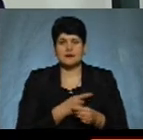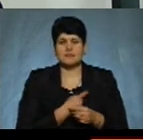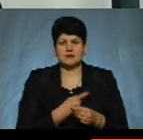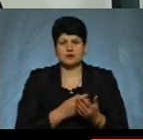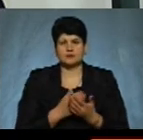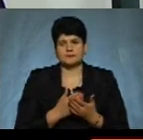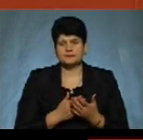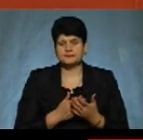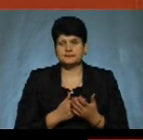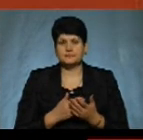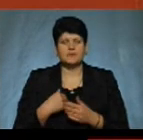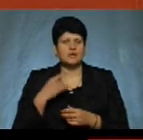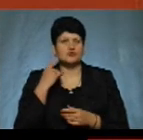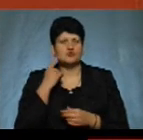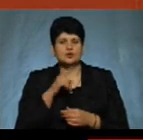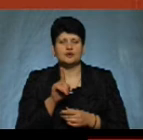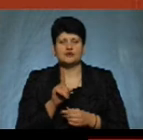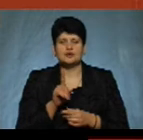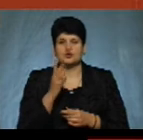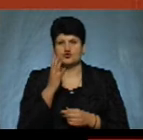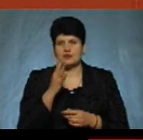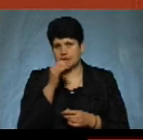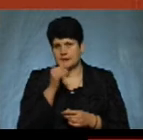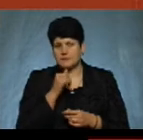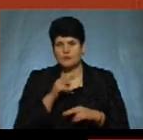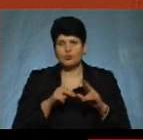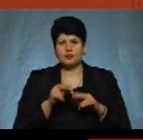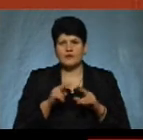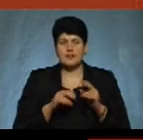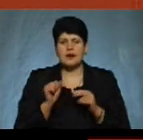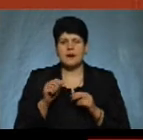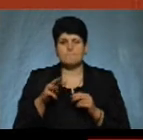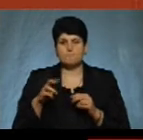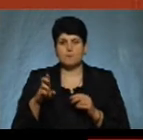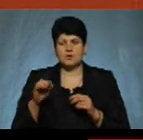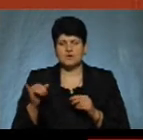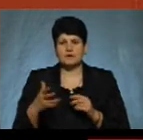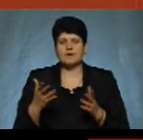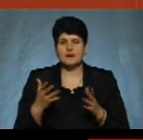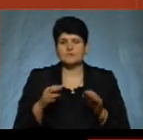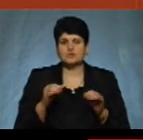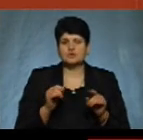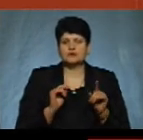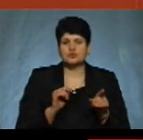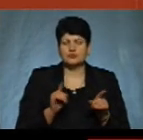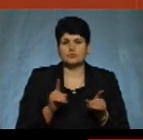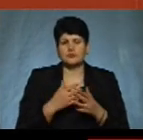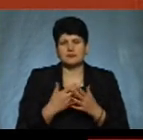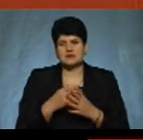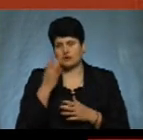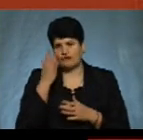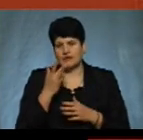сільським жителям. Ми чули в сюжеті, що за 4 місяці побудували амбулаторії. Яка ймовірність, що приблизно